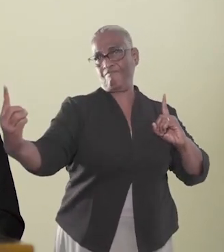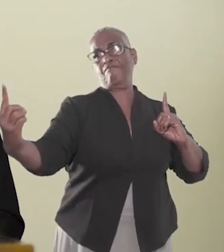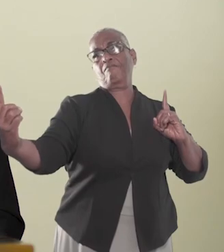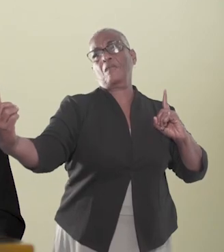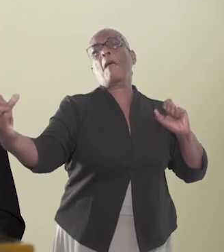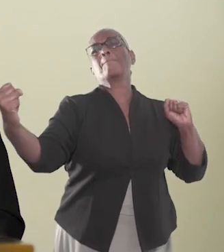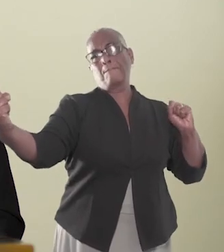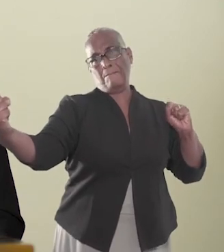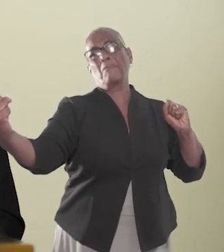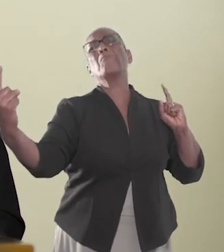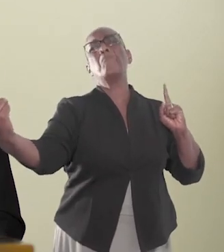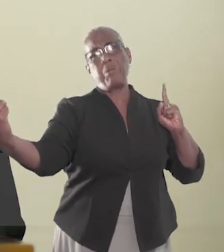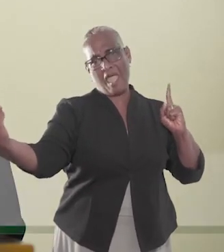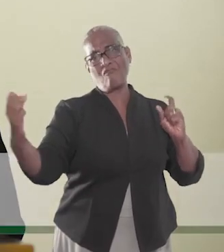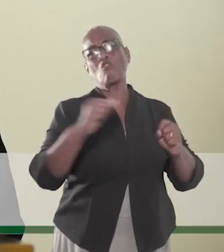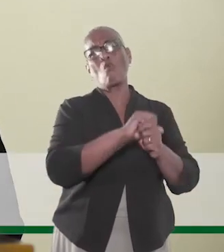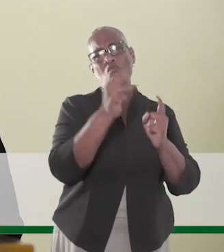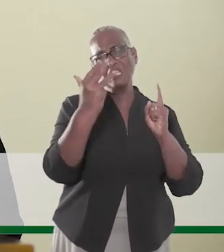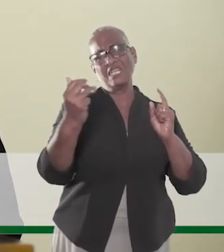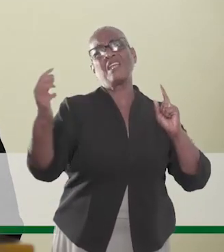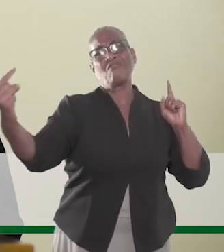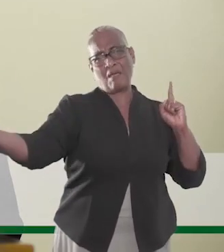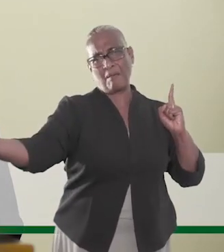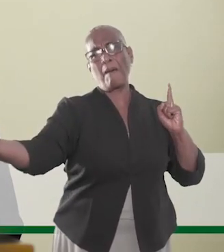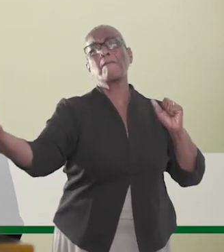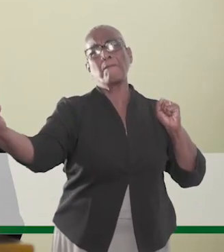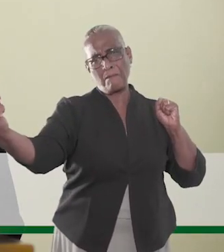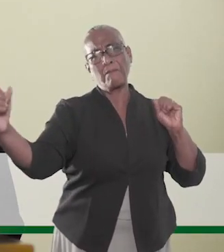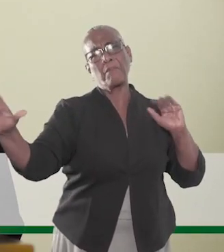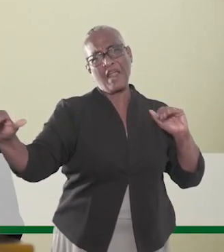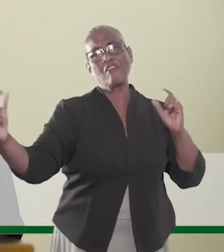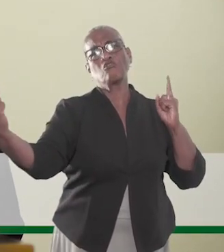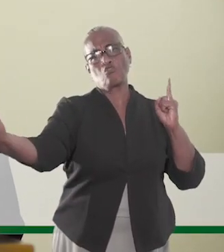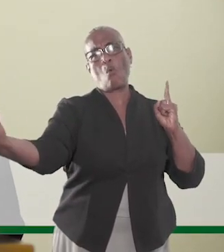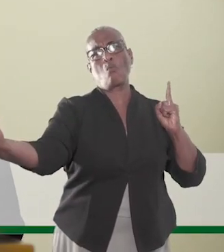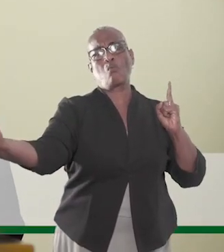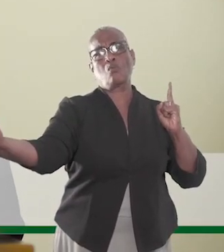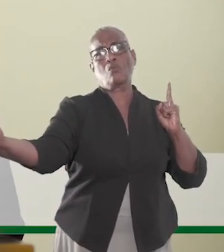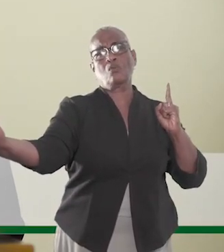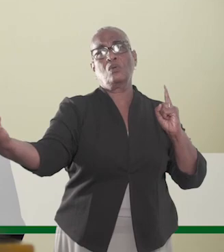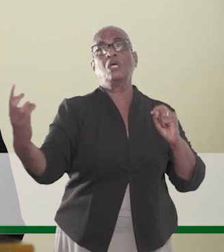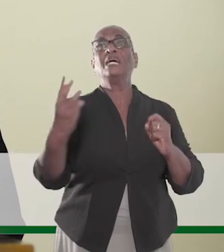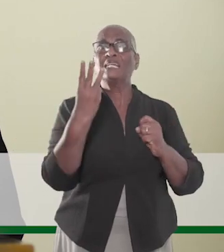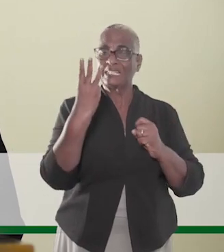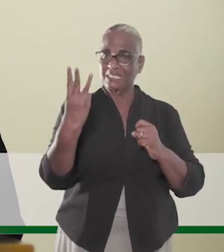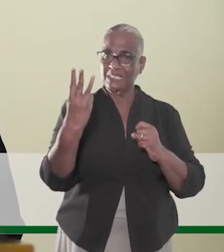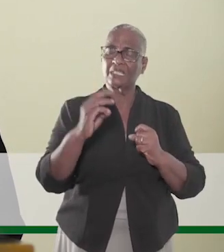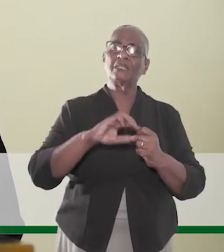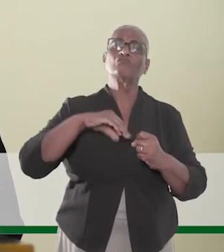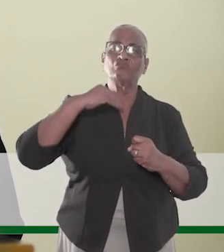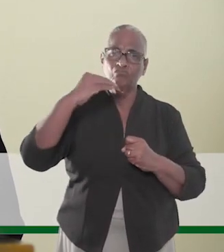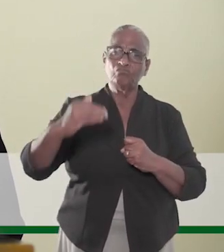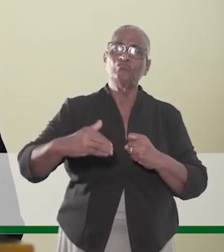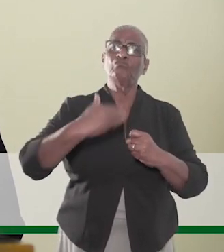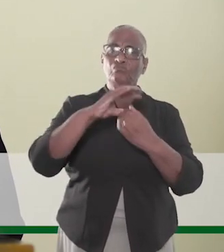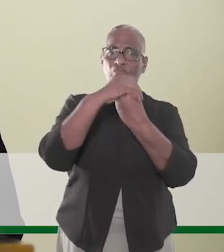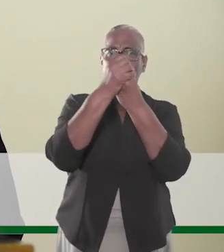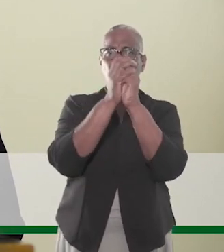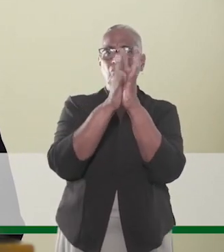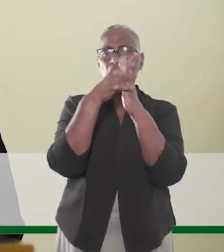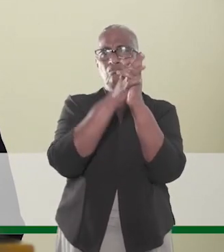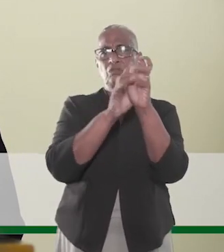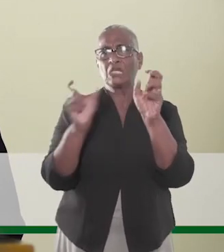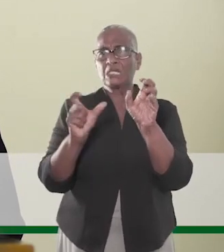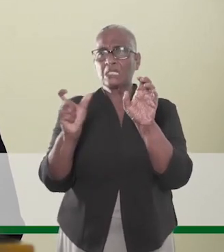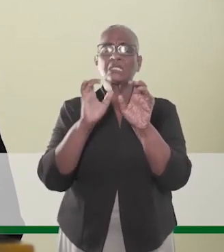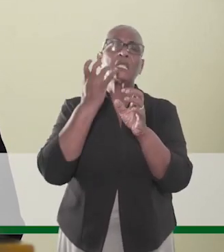1,5 meter fysieke afstand, de zogeheten COVID-afstand, de alle tijden in acht. 3. Was regelmatig